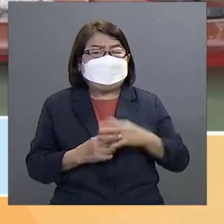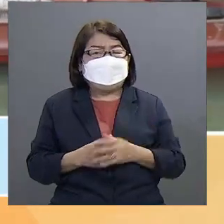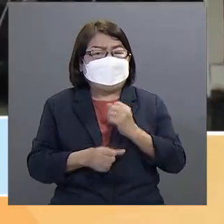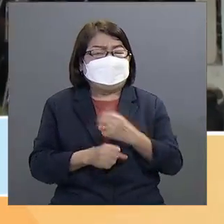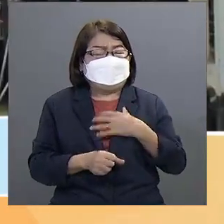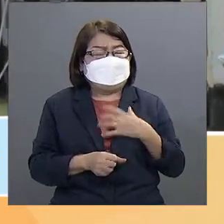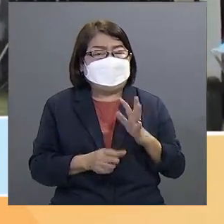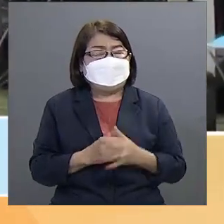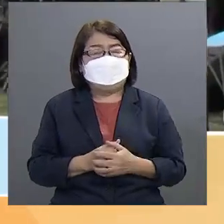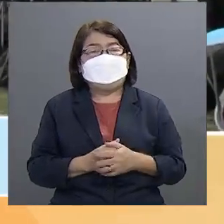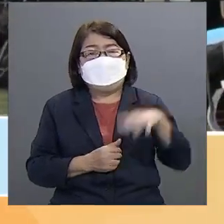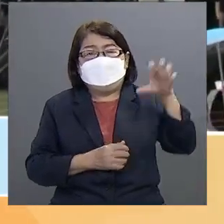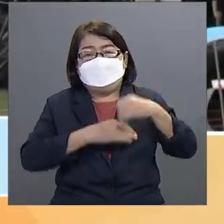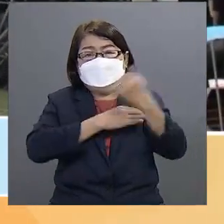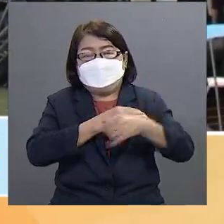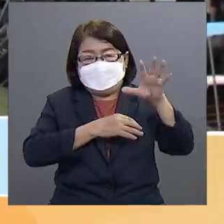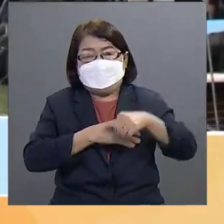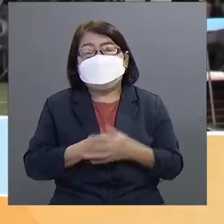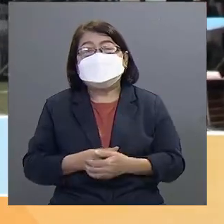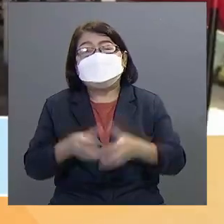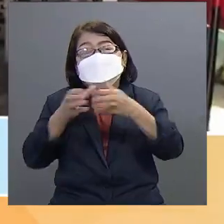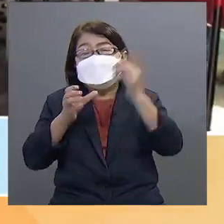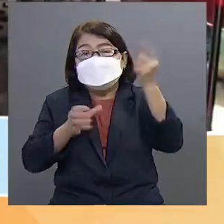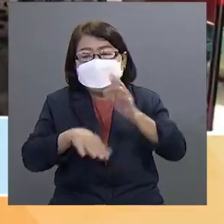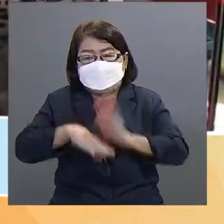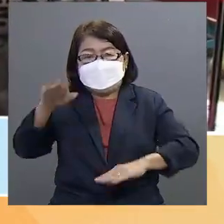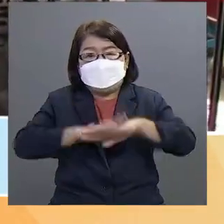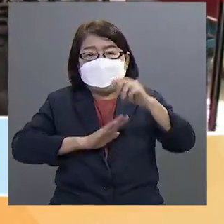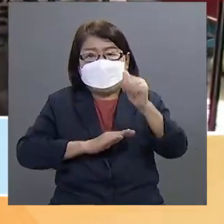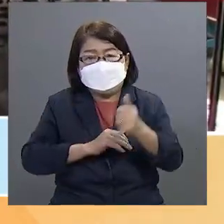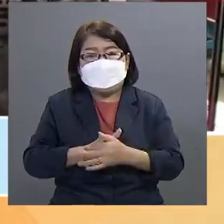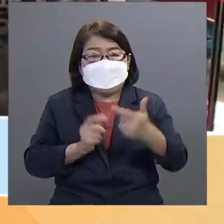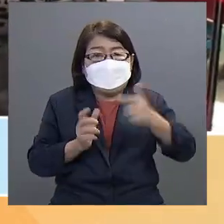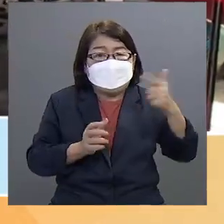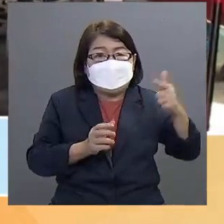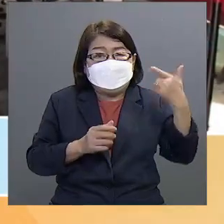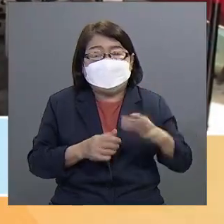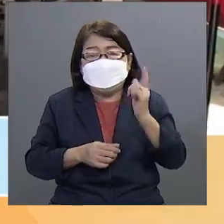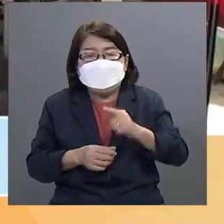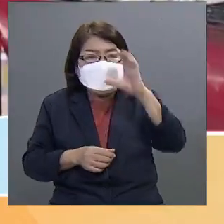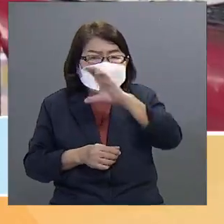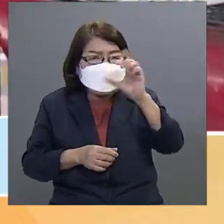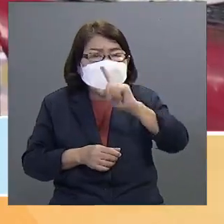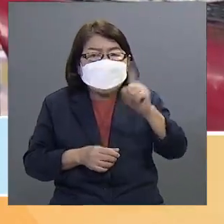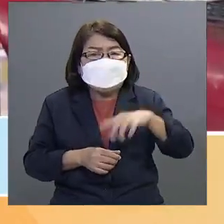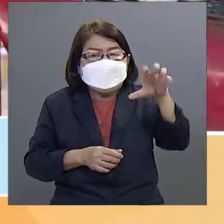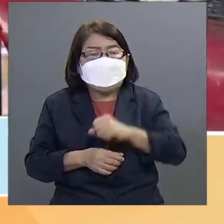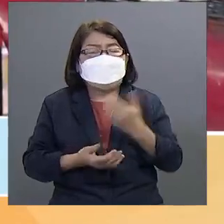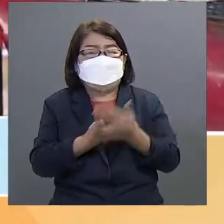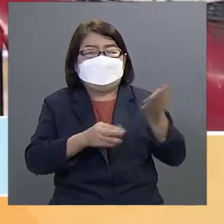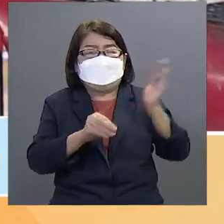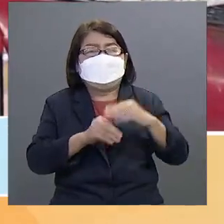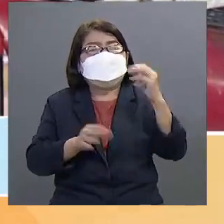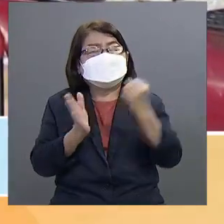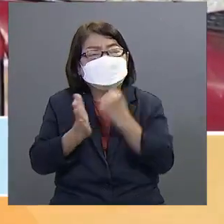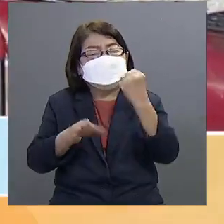แรงงานของท่องเที่ยวเนี่ยมันต้องเป็นงานที่มีทักษะพอหายออกไปแล้วเนี่ยเราจำเป็นจะต้องเพิ่มงบประมาณในการพัฒนาคน upscale